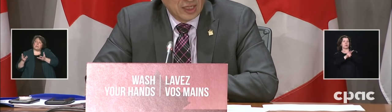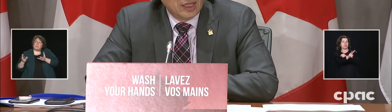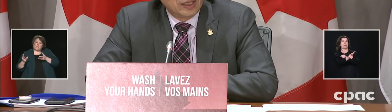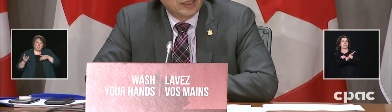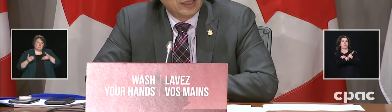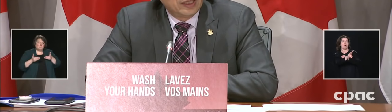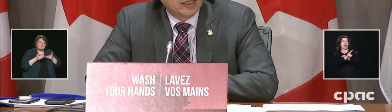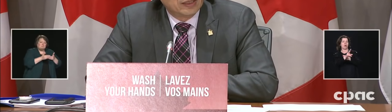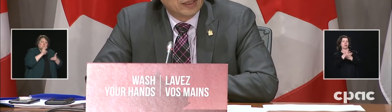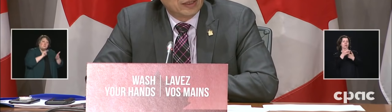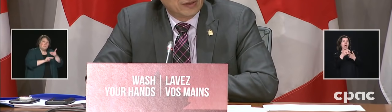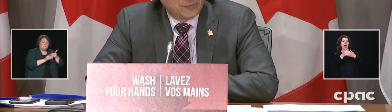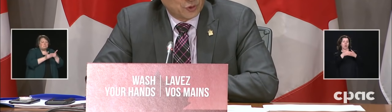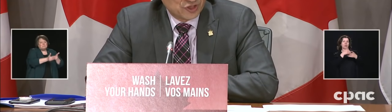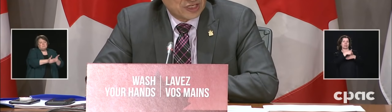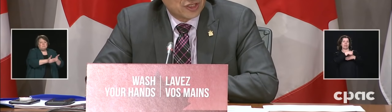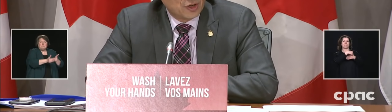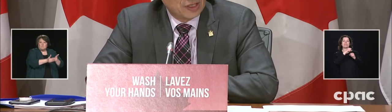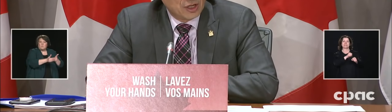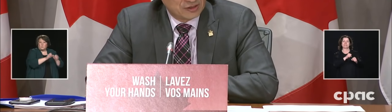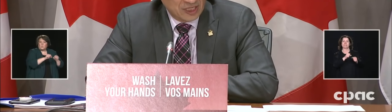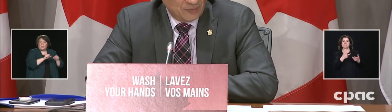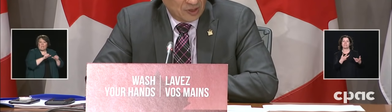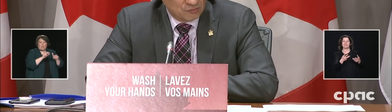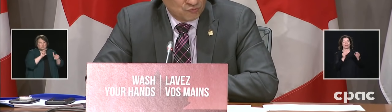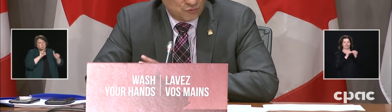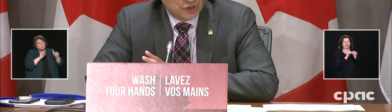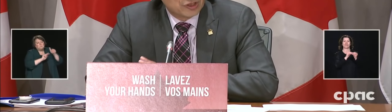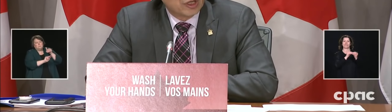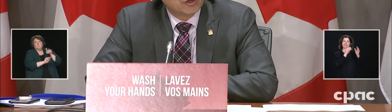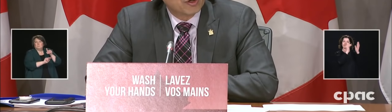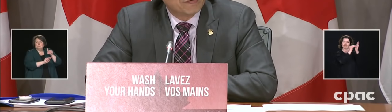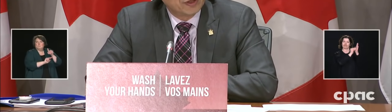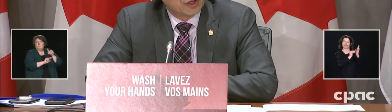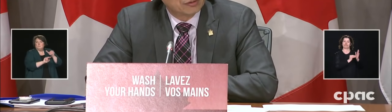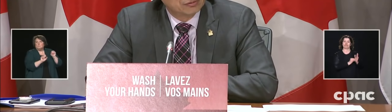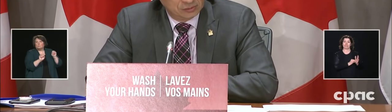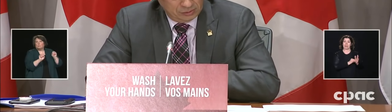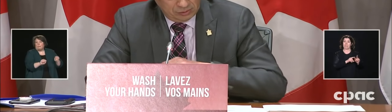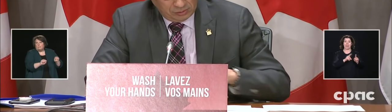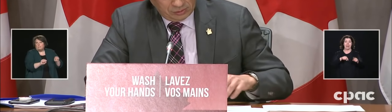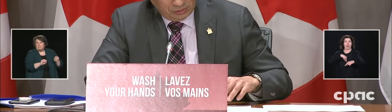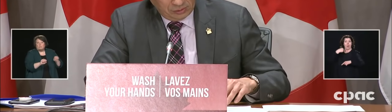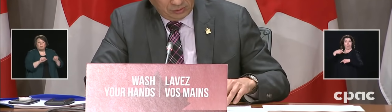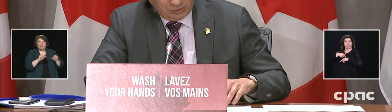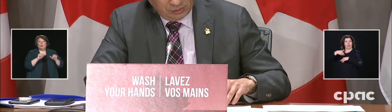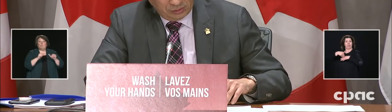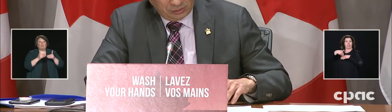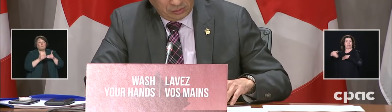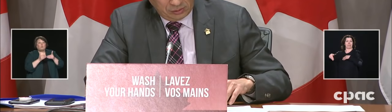mais les projections à long terme, c'est encore en vigueur.